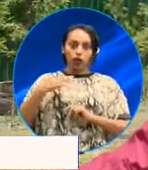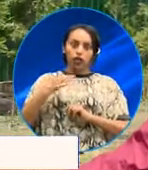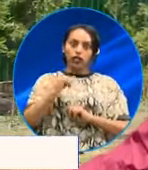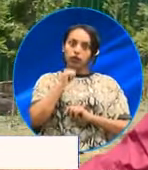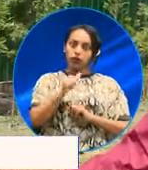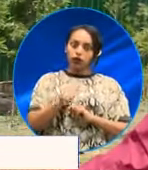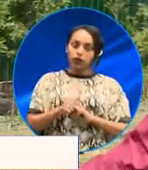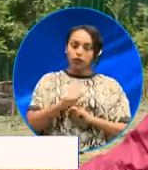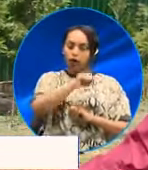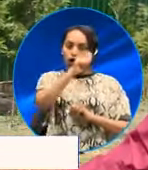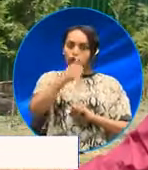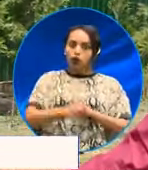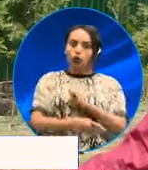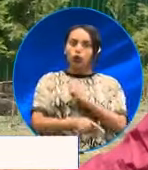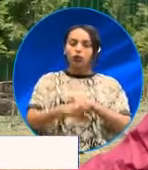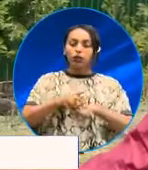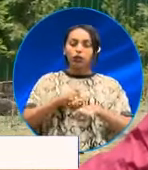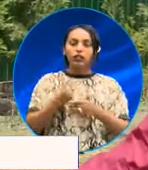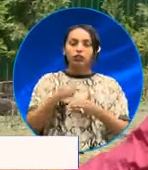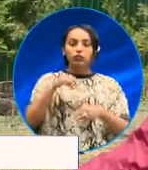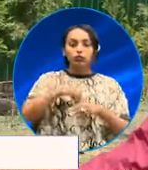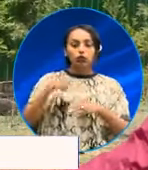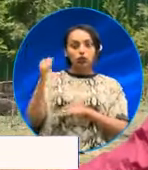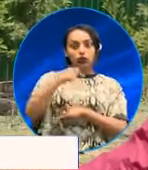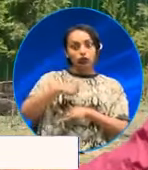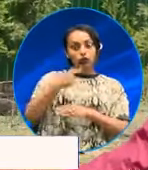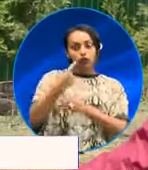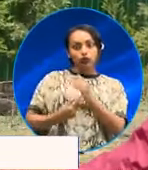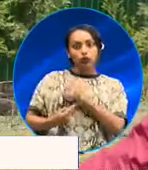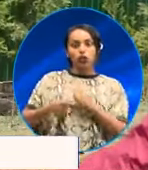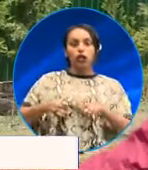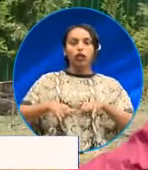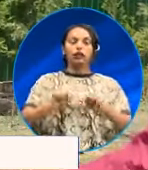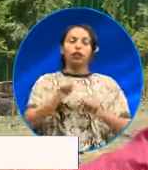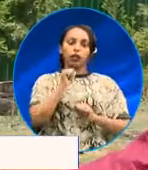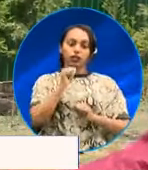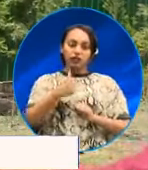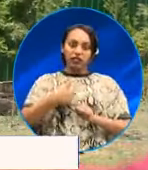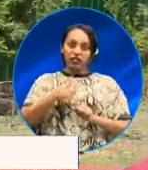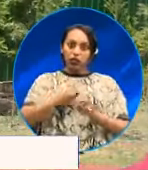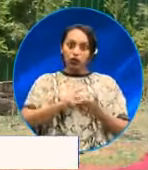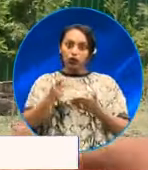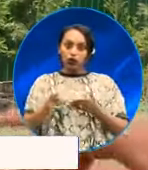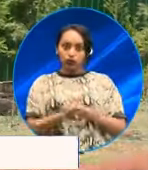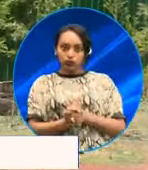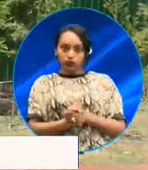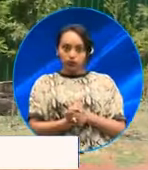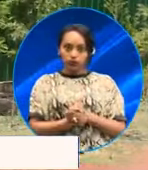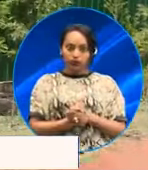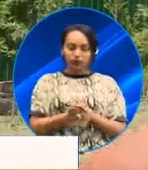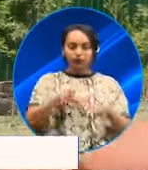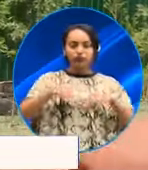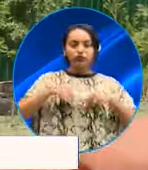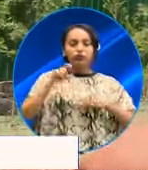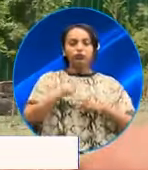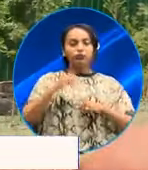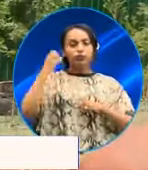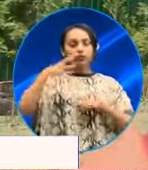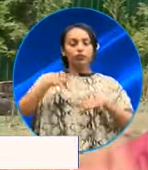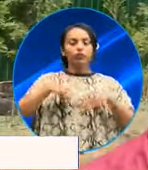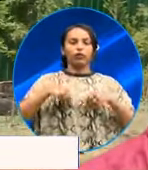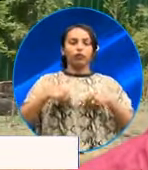ግለሰብ አይደለም። ማንኛውም ፓርቲ አሁን ይህን ምርጫ አሸንፎ እኔ የመረጥኩት ብቻ ይቀጥል አይደለም። እኔ ከተሸነፍኩም መቀበል አለብኝ።